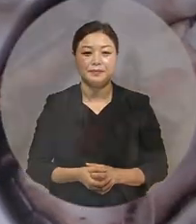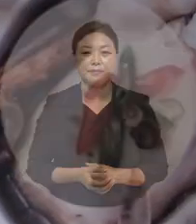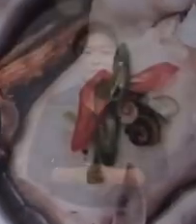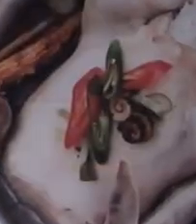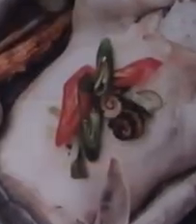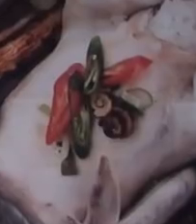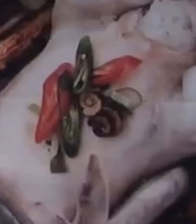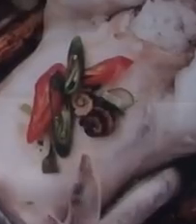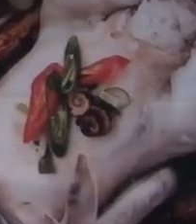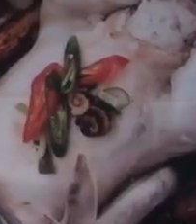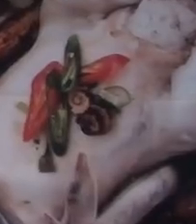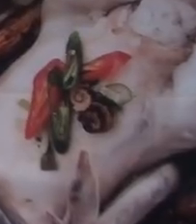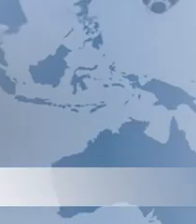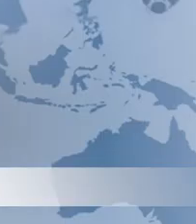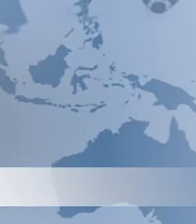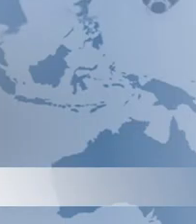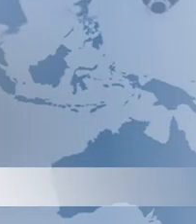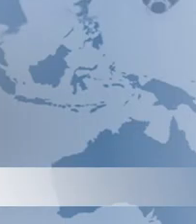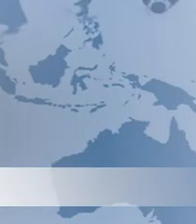경기방송 정선입니다.